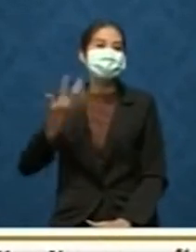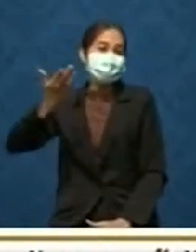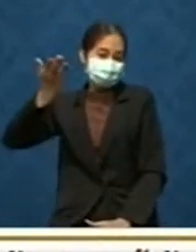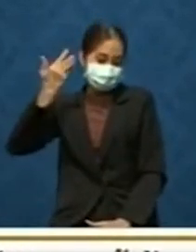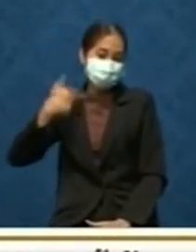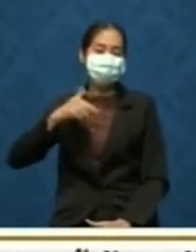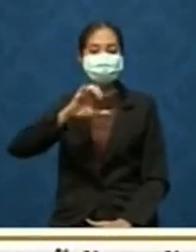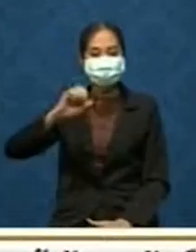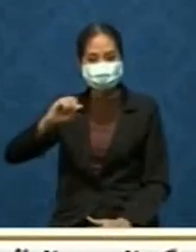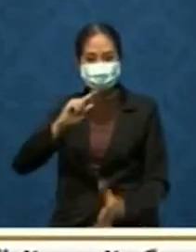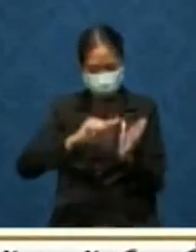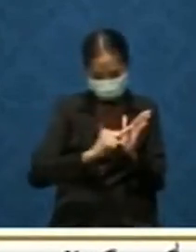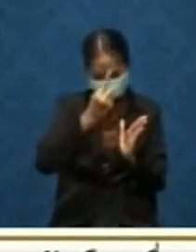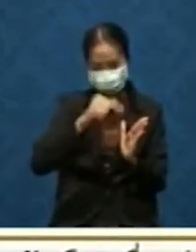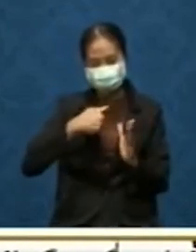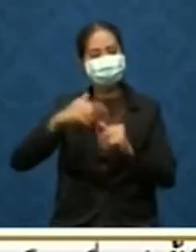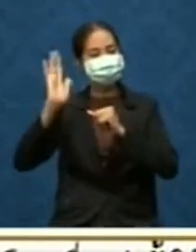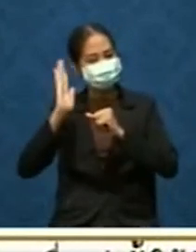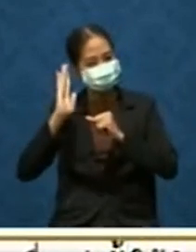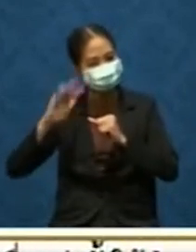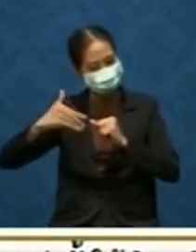แรกจนถึงส.สปีที่ 4